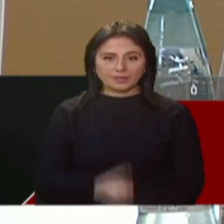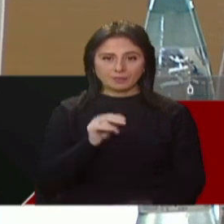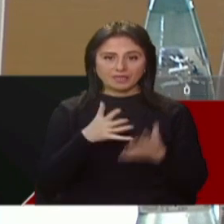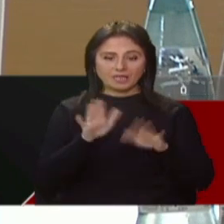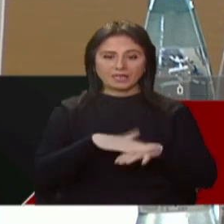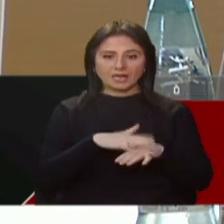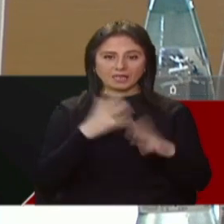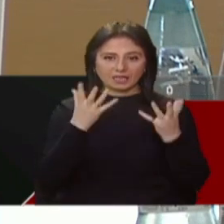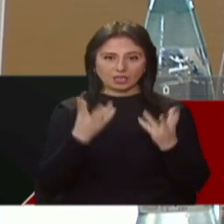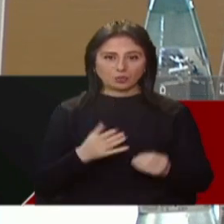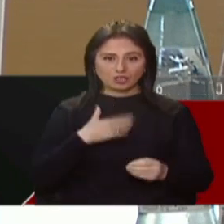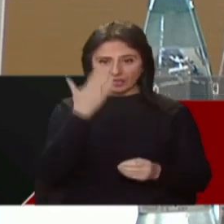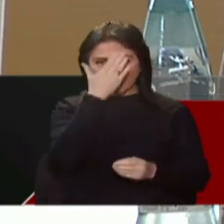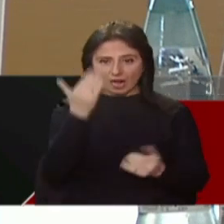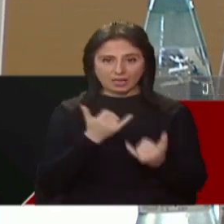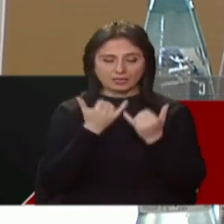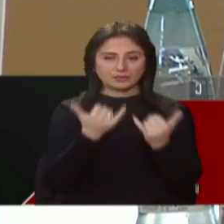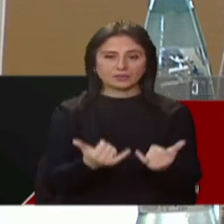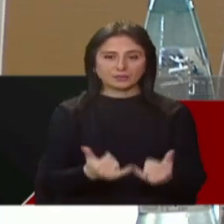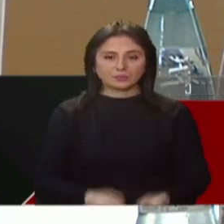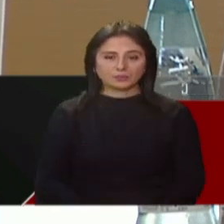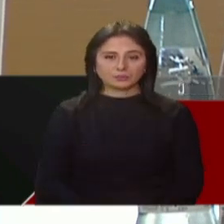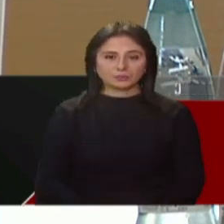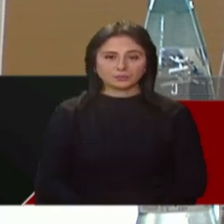მეტი კეთილდღეობის ჩვენი ხალხებისთვის.